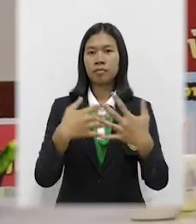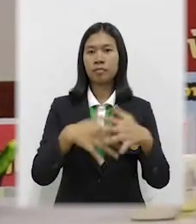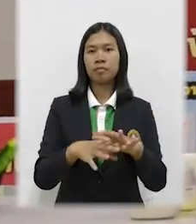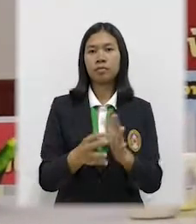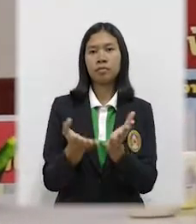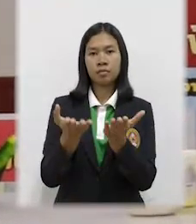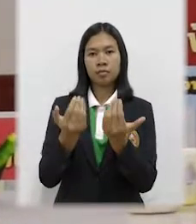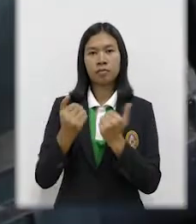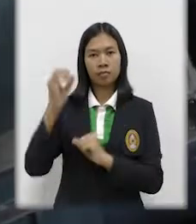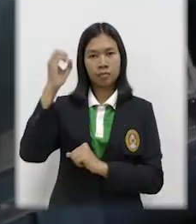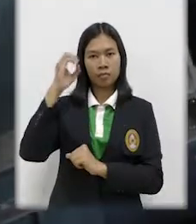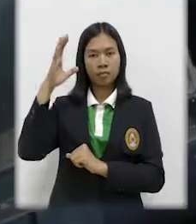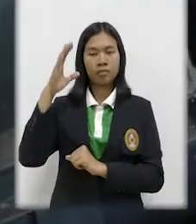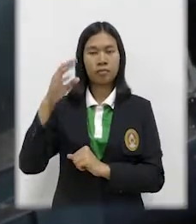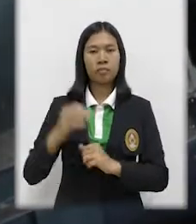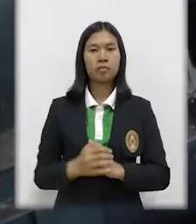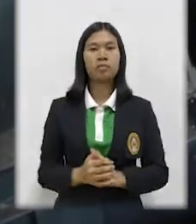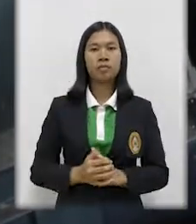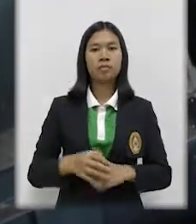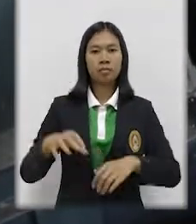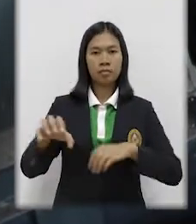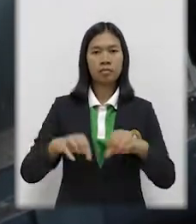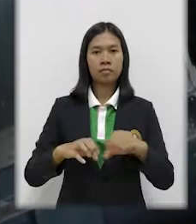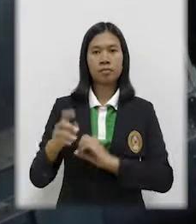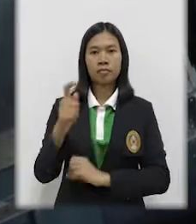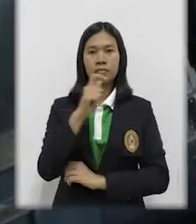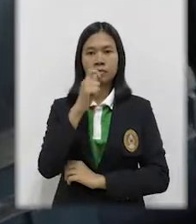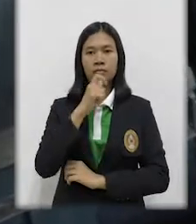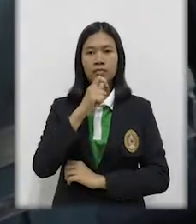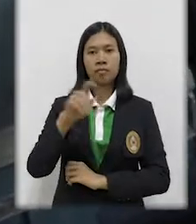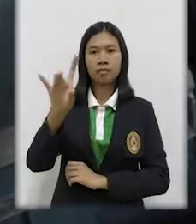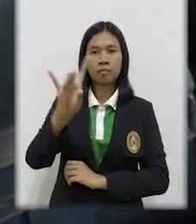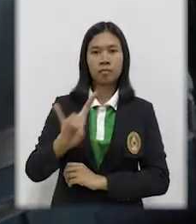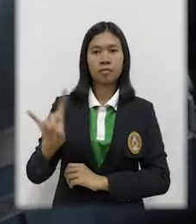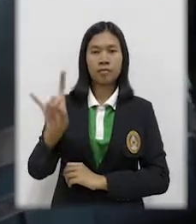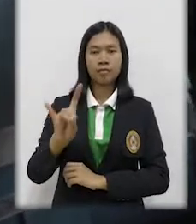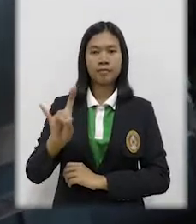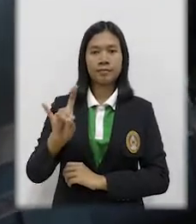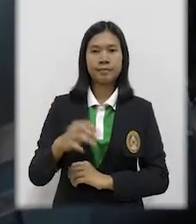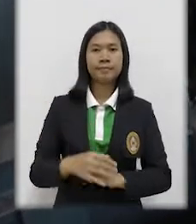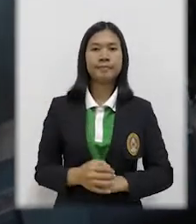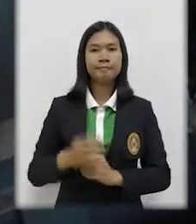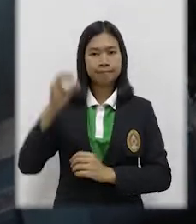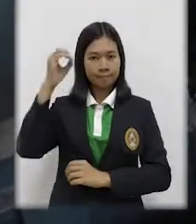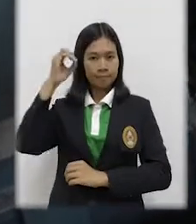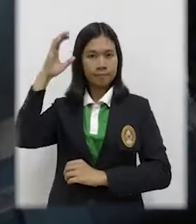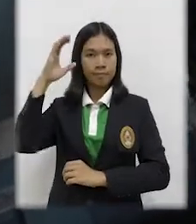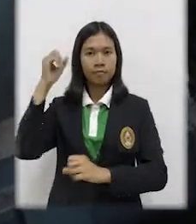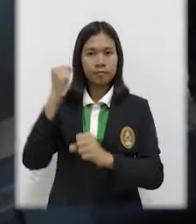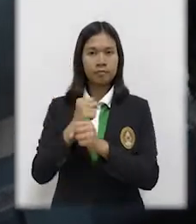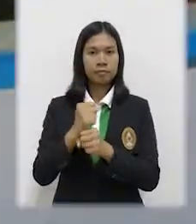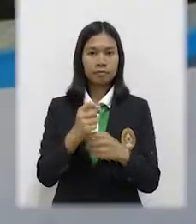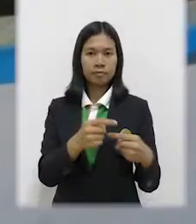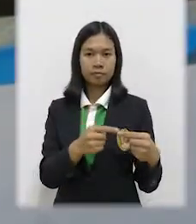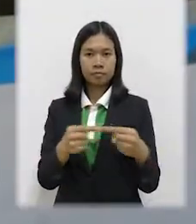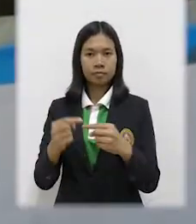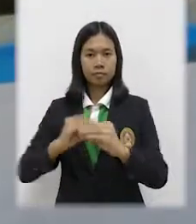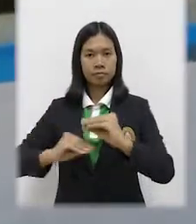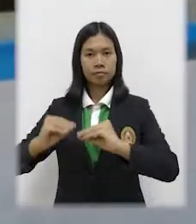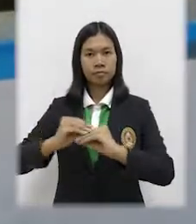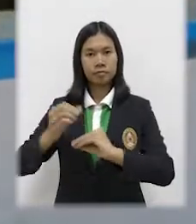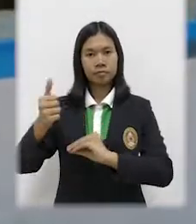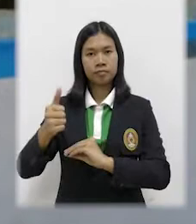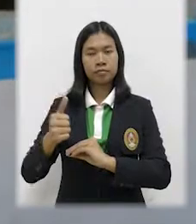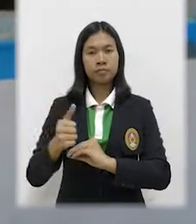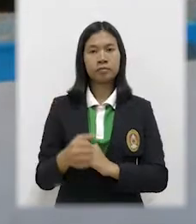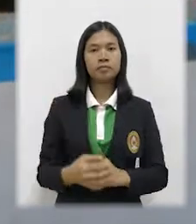ข้ารับการอบรมได้รับองค์ความรู้ด้านการจัดการอาหารสัตว์และสามารถนำองค์ความรู้ไปต่อยอดในด้านการป